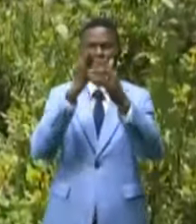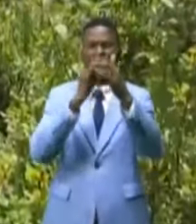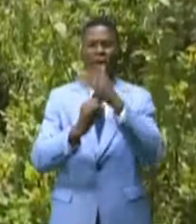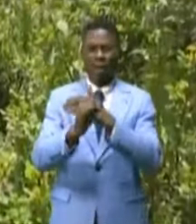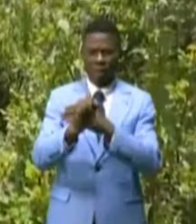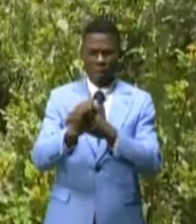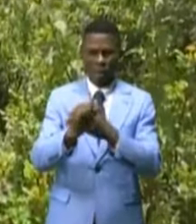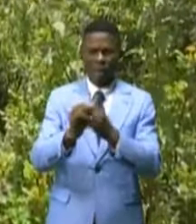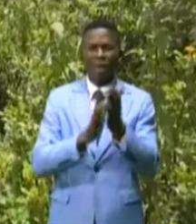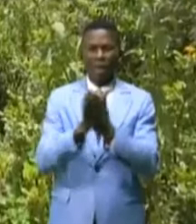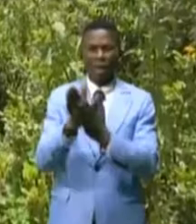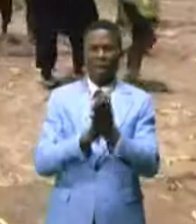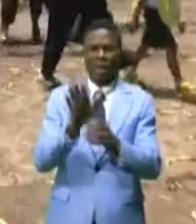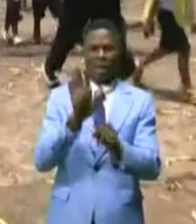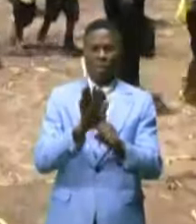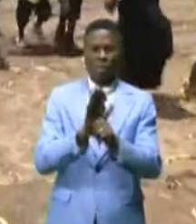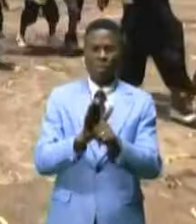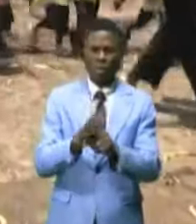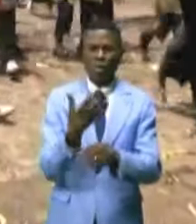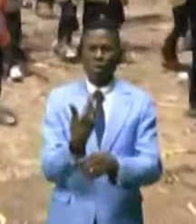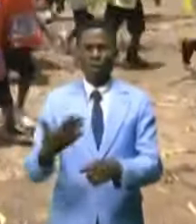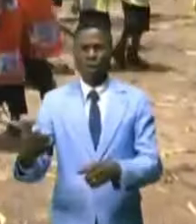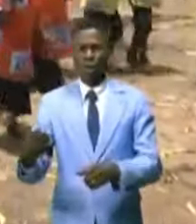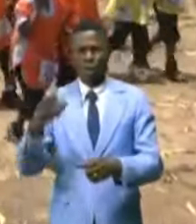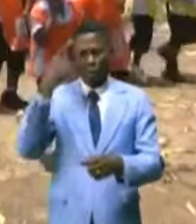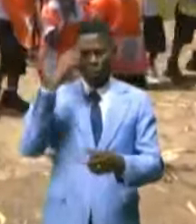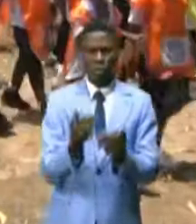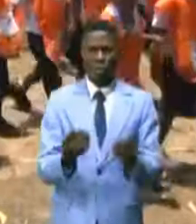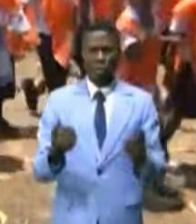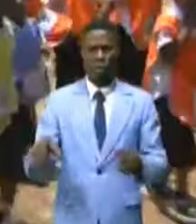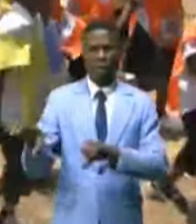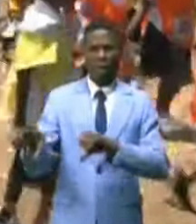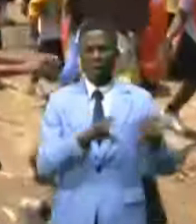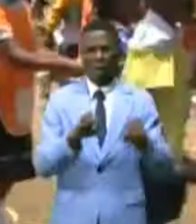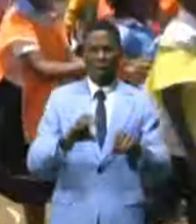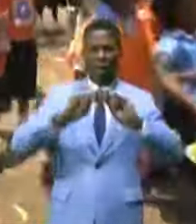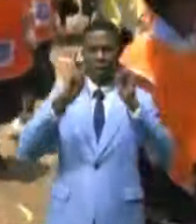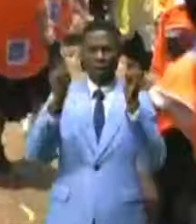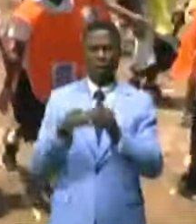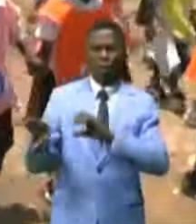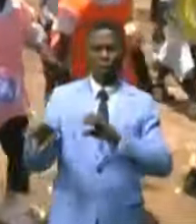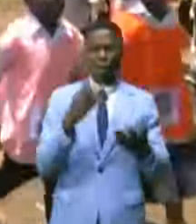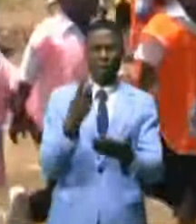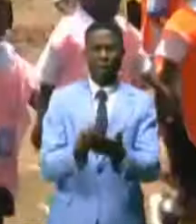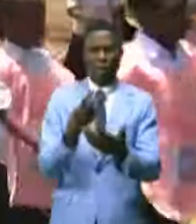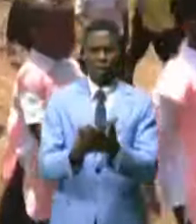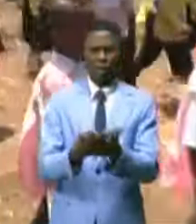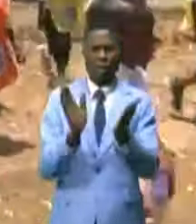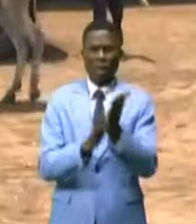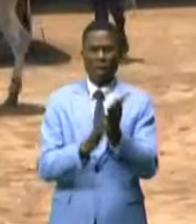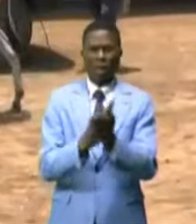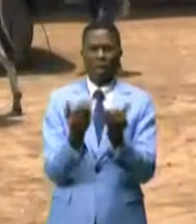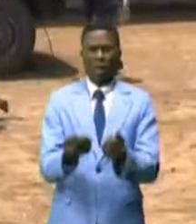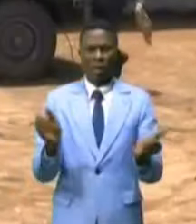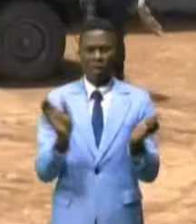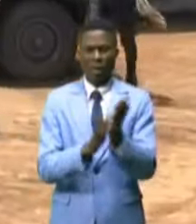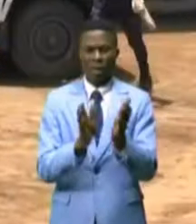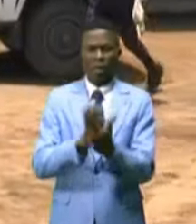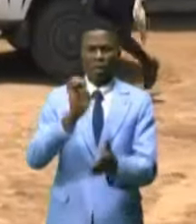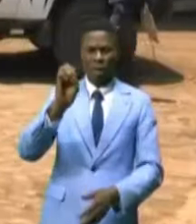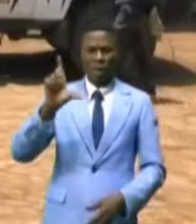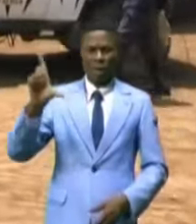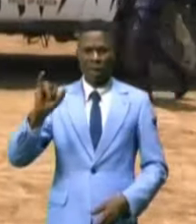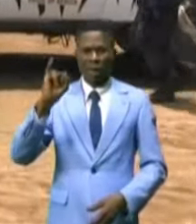compte différents aspects de la vie des enfants. Dans le cadre des activités parascolaires, des enfants du complexe scolaire Elikia dans la